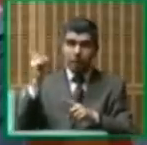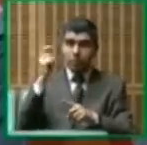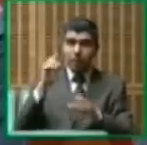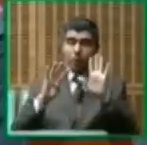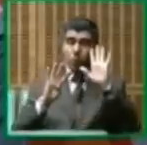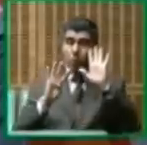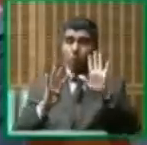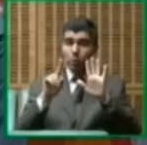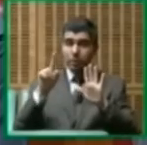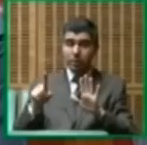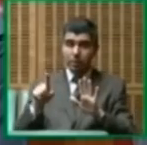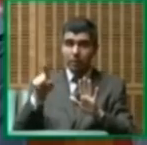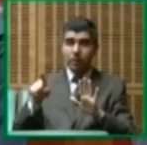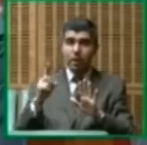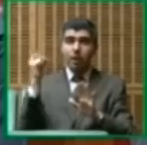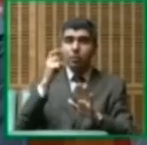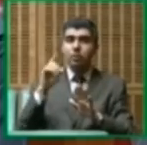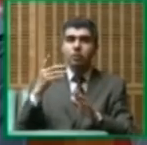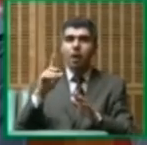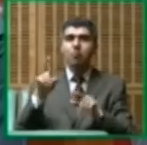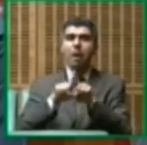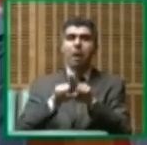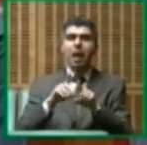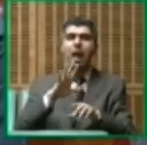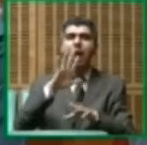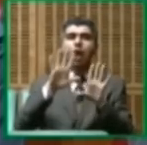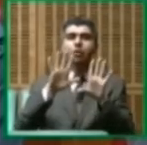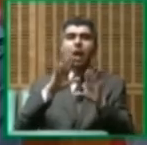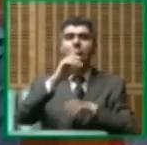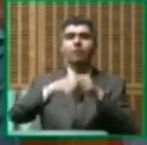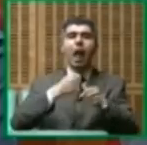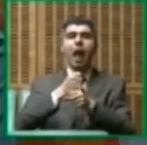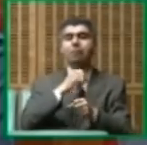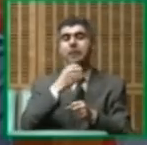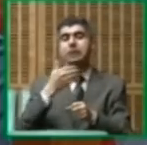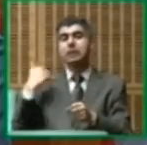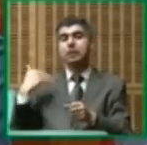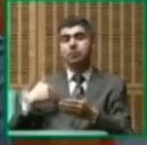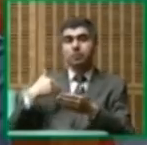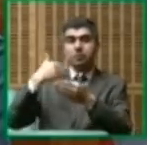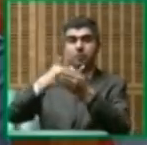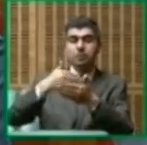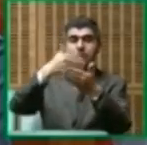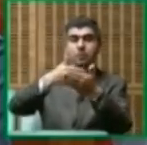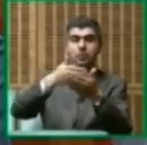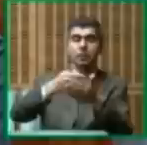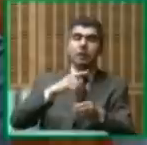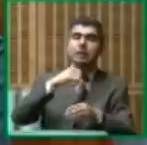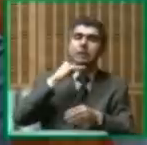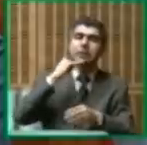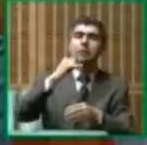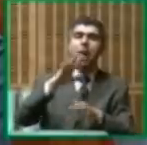شهر سبتمبر، على رأس كل 10 سنوات. هذه الانتظامية هي مهمة جدا بالنسبة للدولة، كتحترم مواعيدها وكتحترم التزاماتها